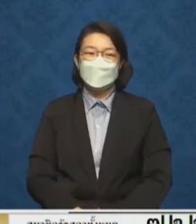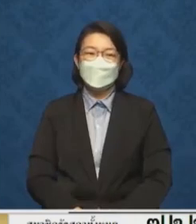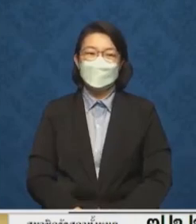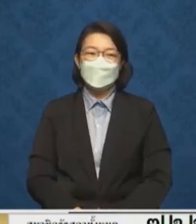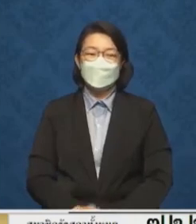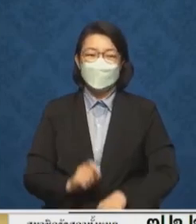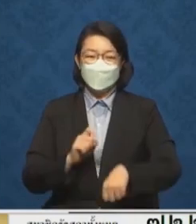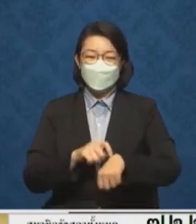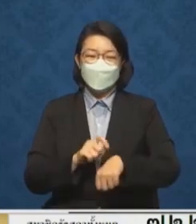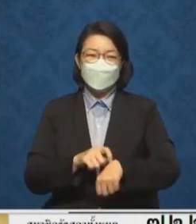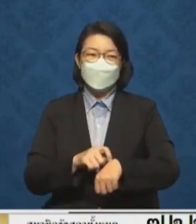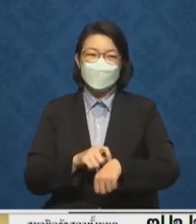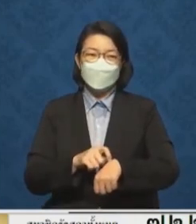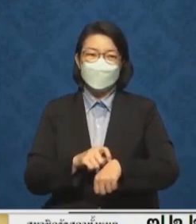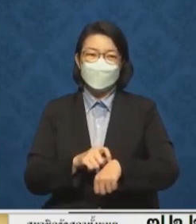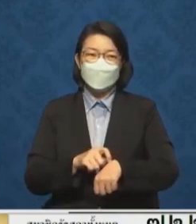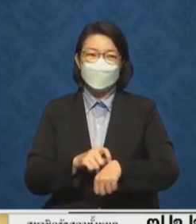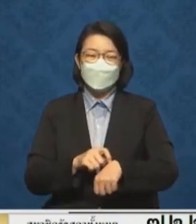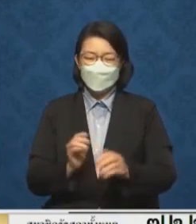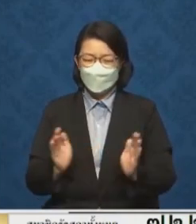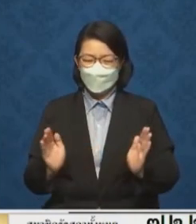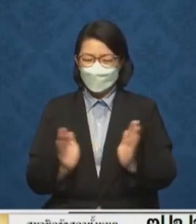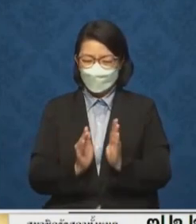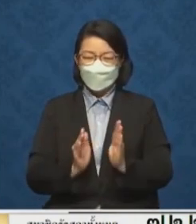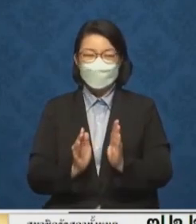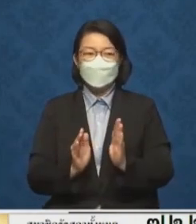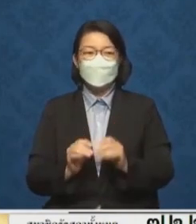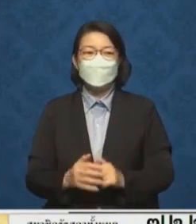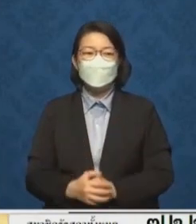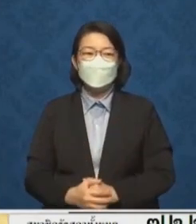ด้วยเวลาที่ค่อนข้างจะมีจำกัดท่านประธานครับ